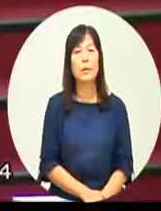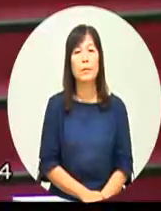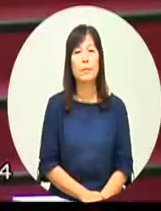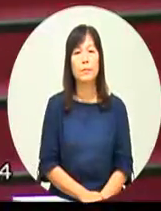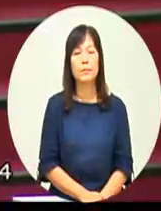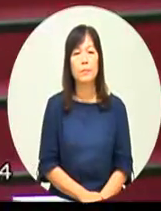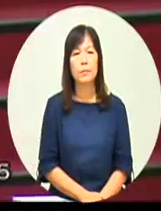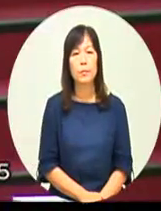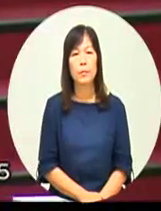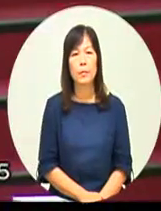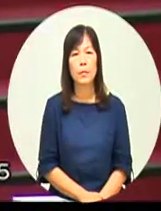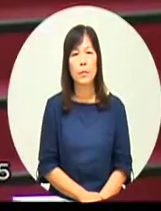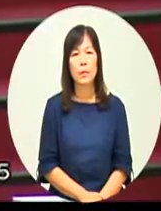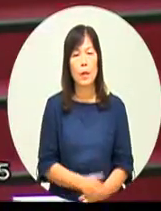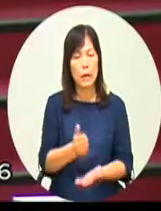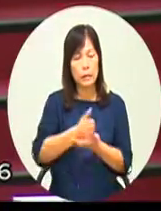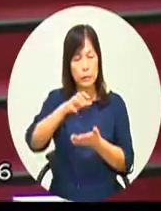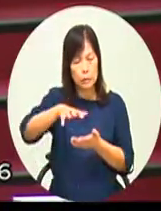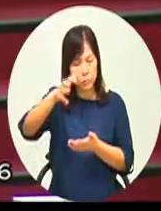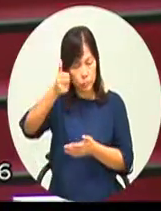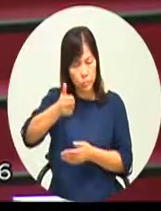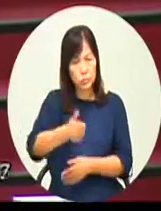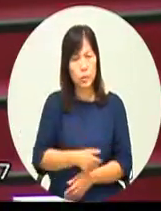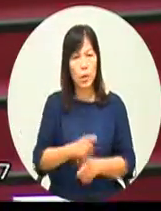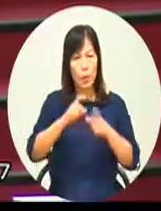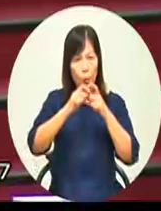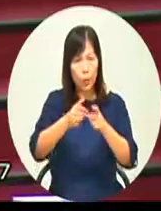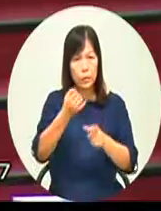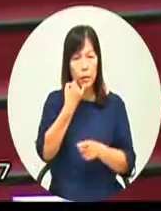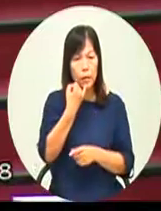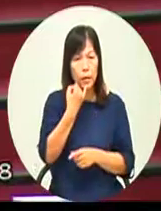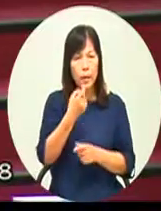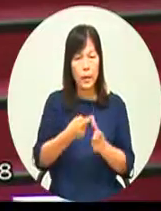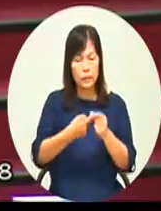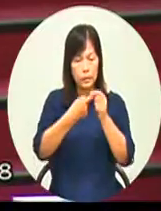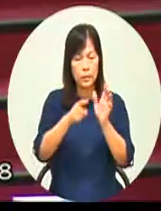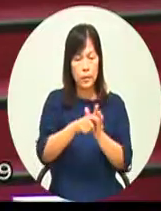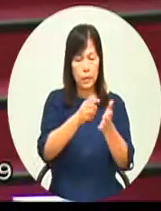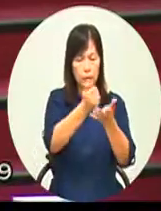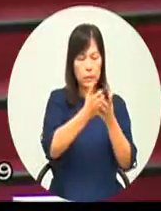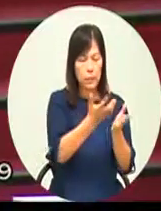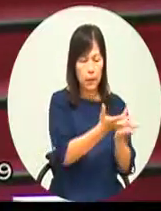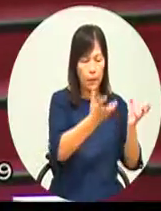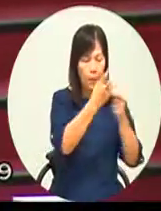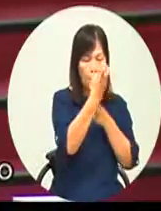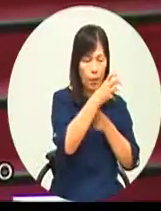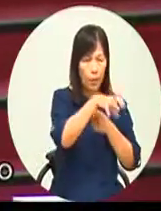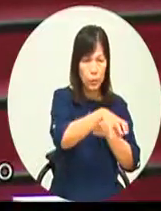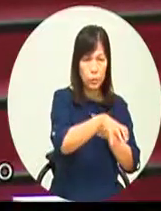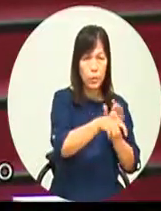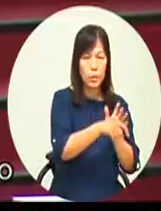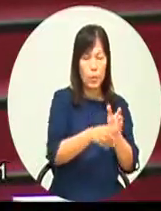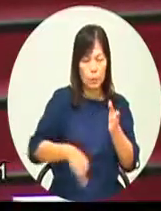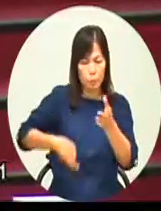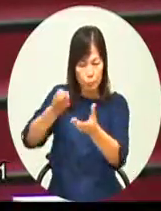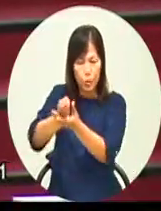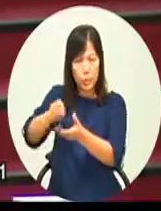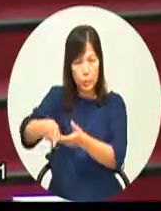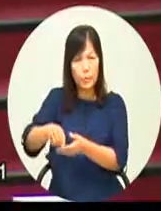请局长能够答复，一个是请贸管处多投资我